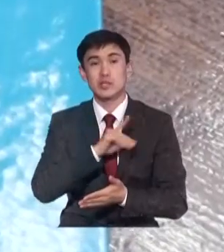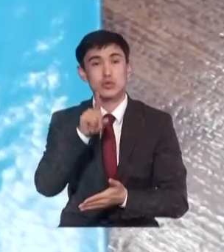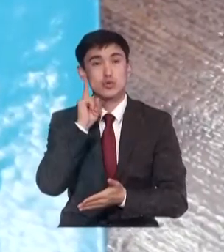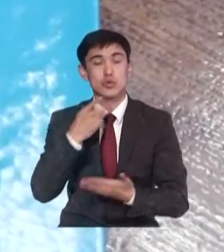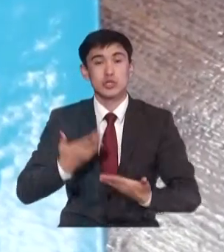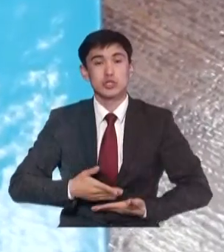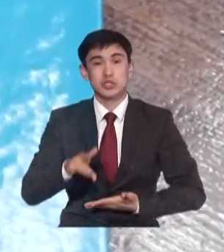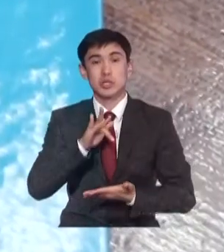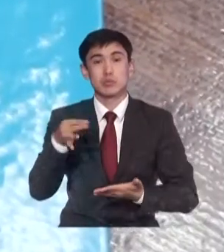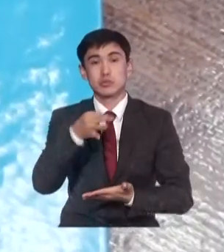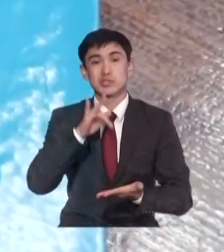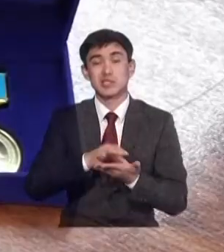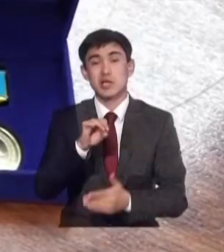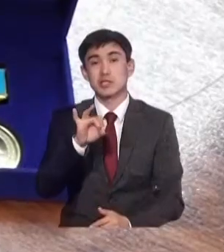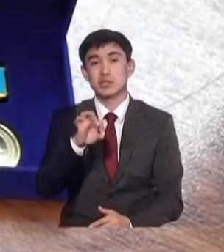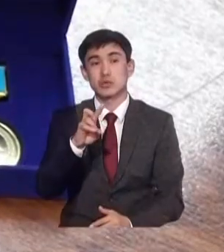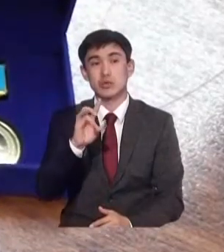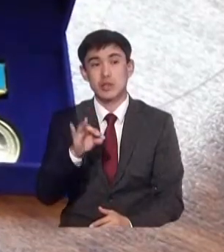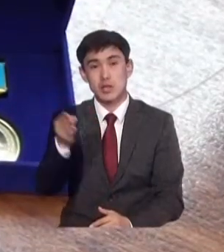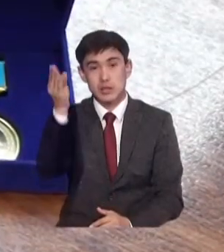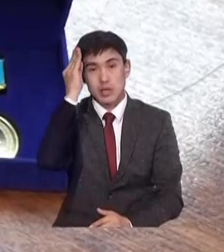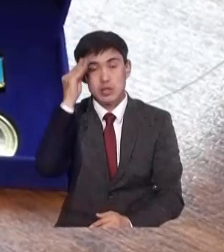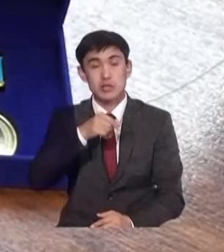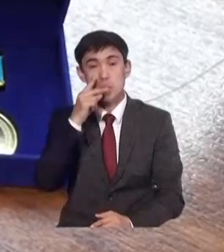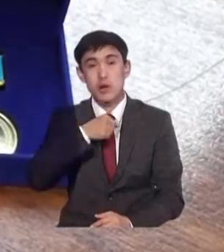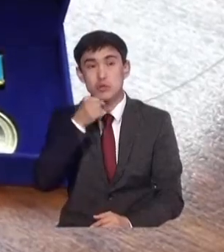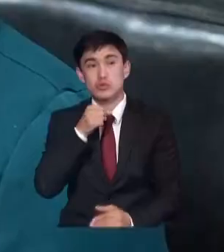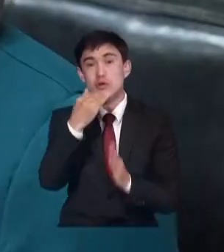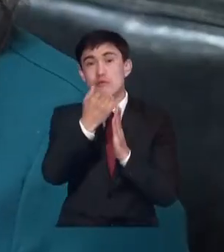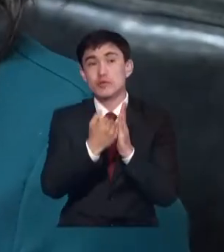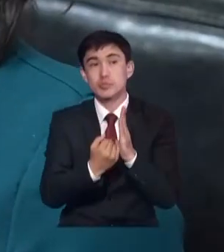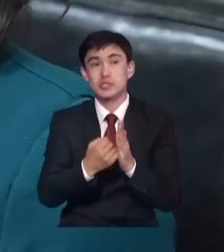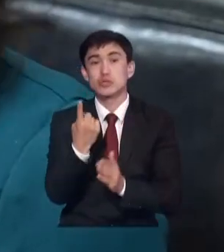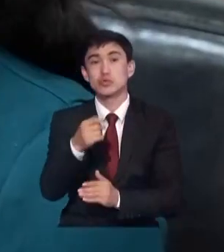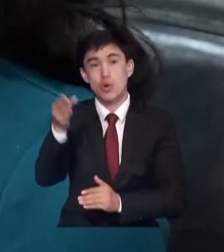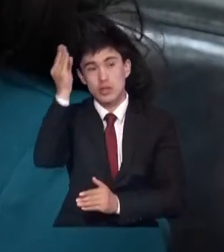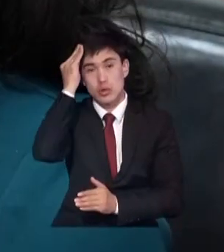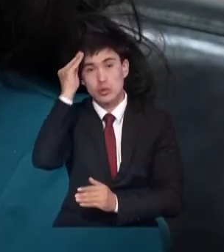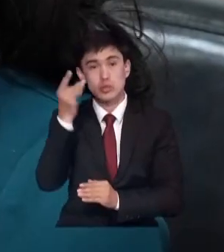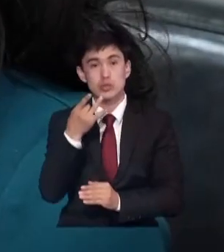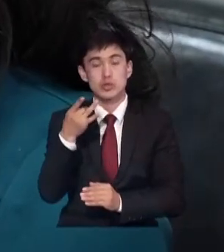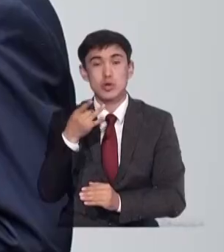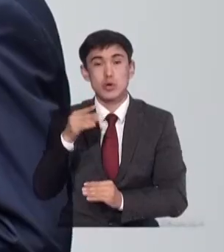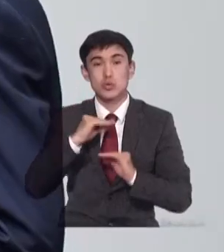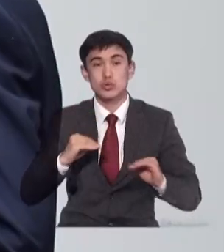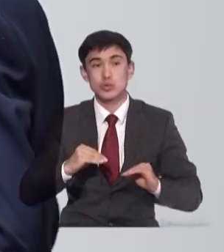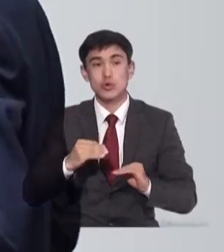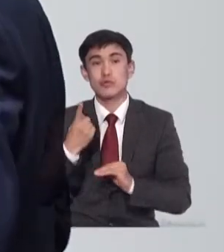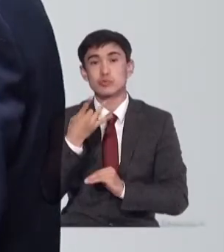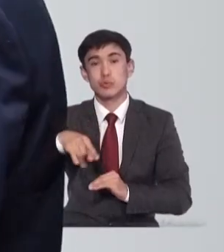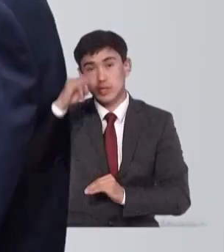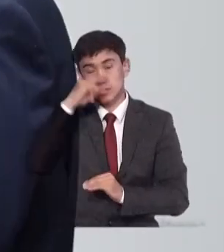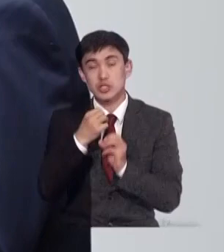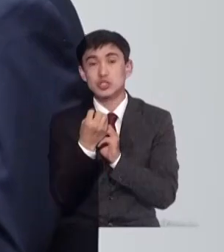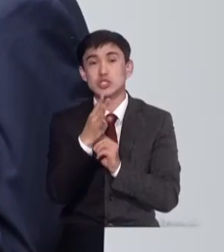житель областного центра Ерасыл Нурлан. Талантливый подросток вошел в список 100 одаренных учеников Республики Казахстан.